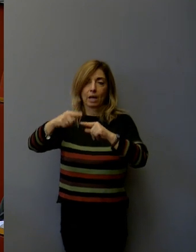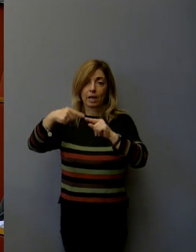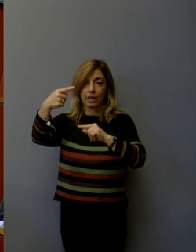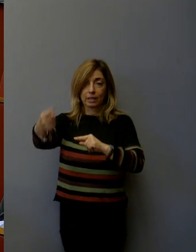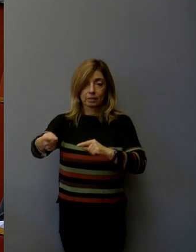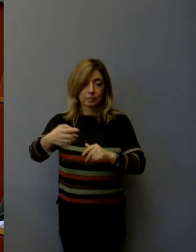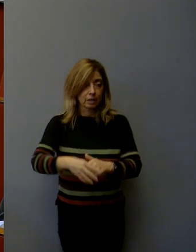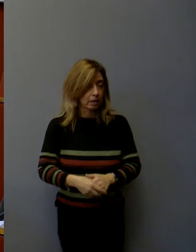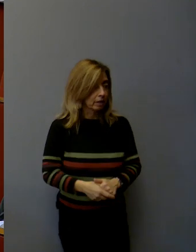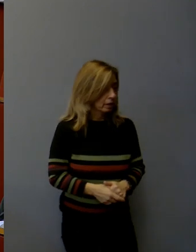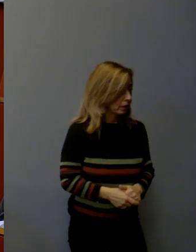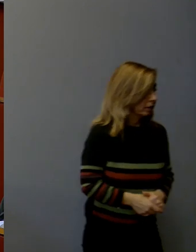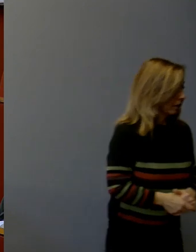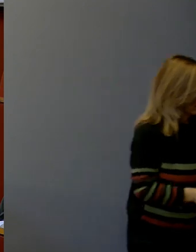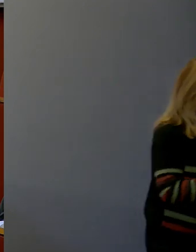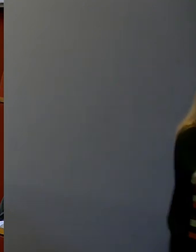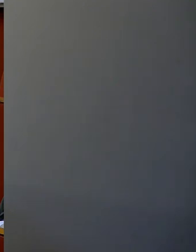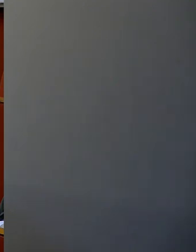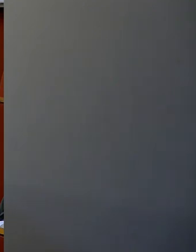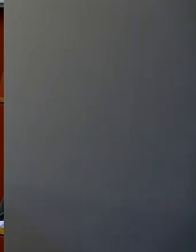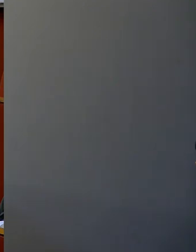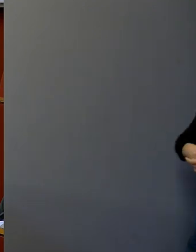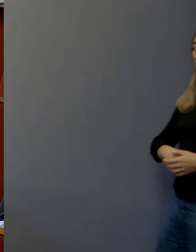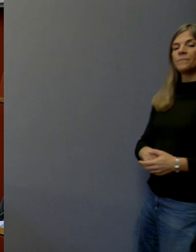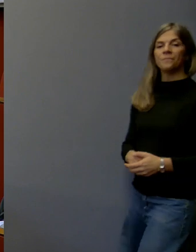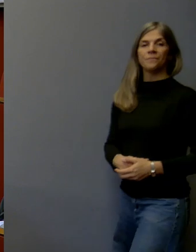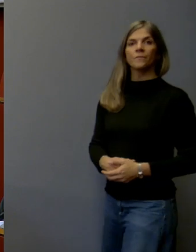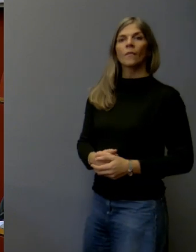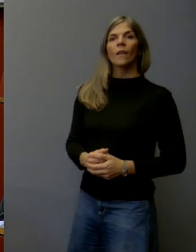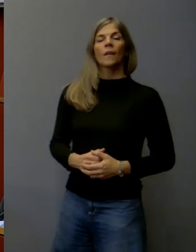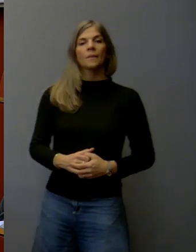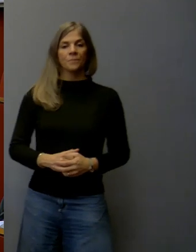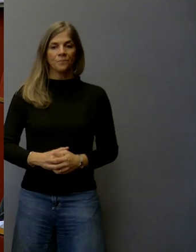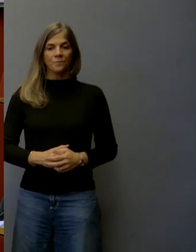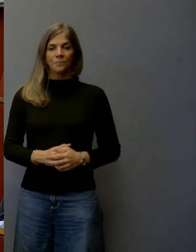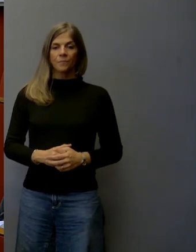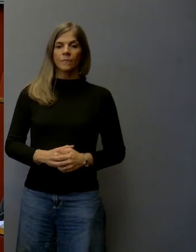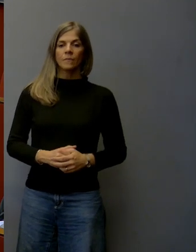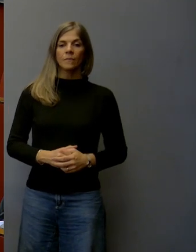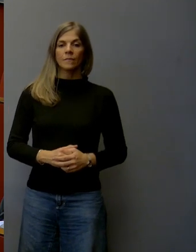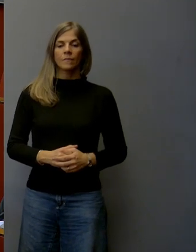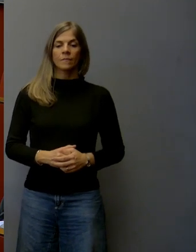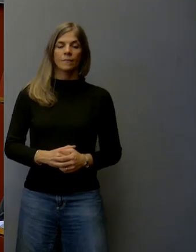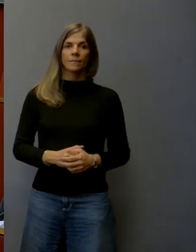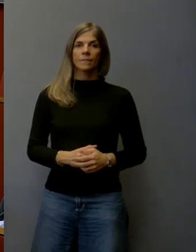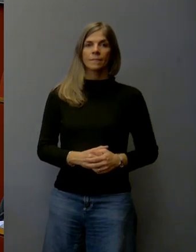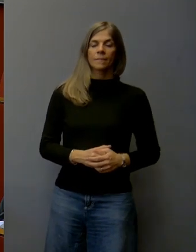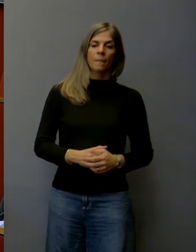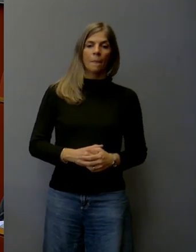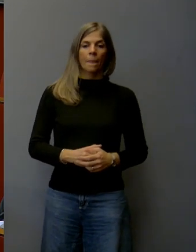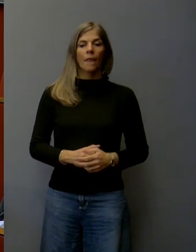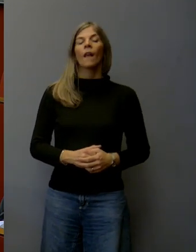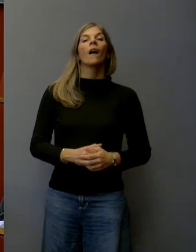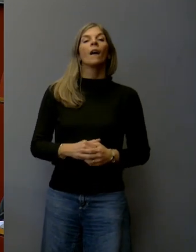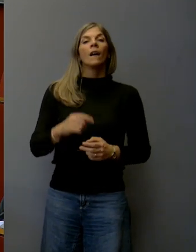chiedo che cosa il minimo Chiedo che di fronte a una strategia che dirai